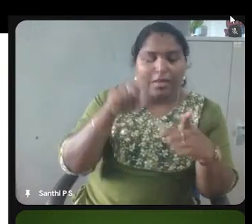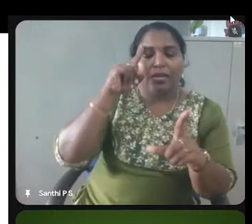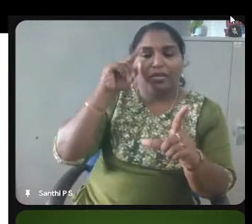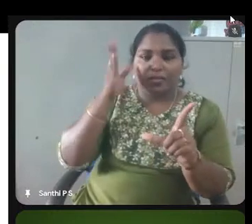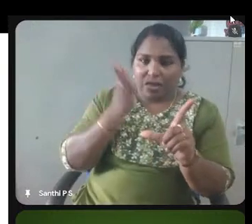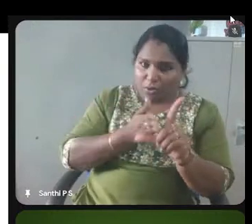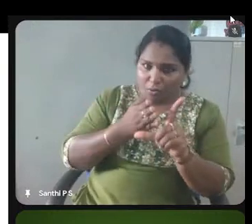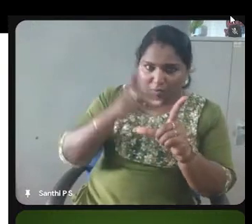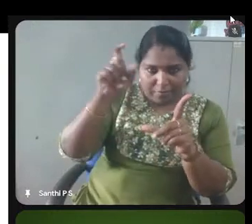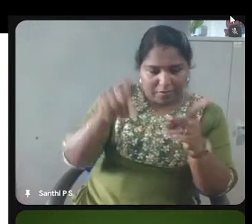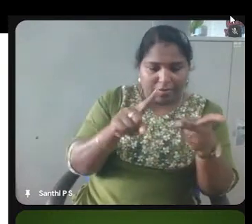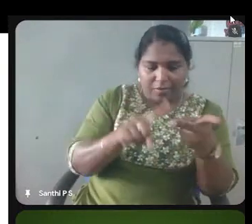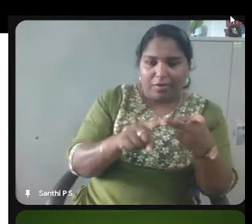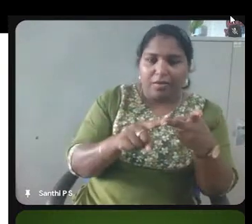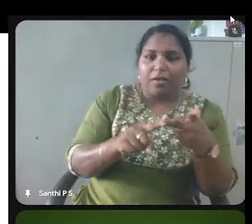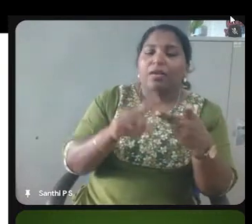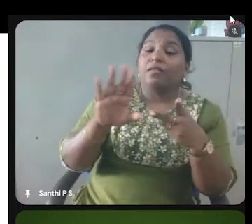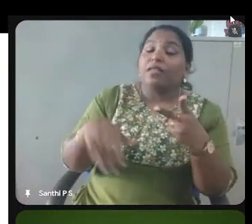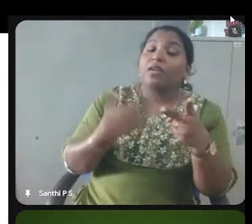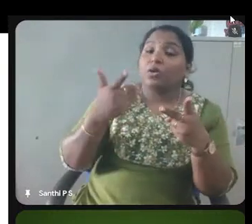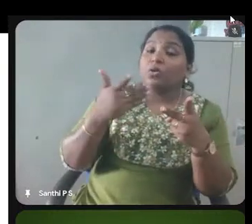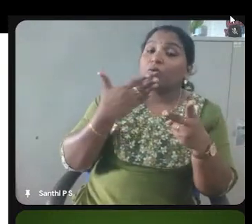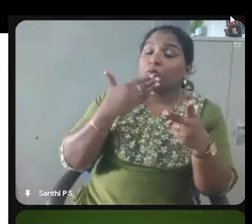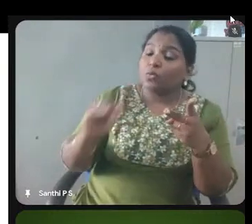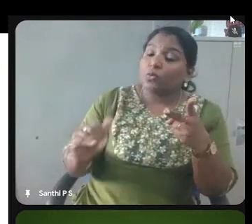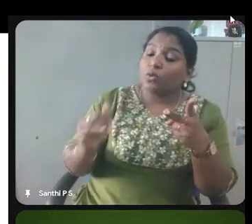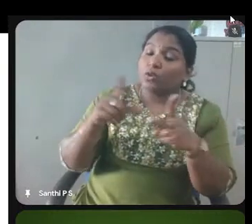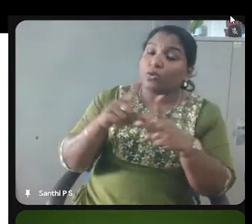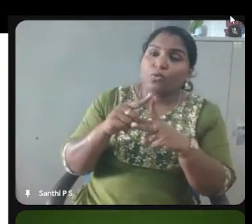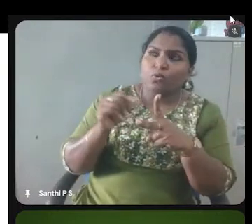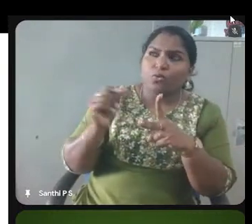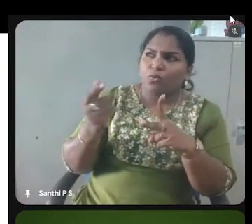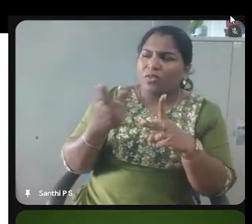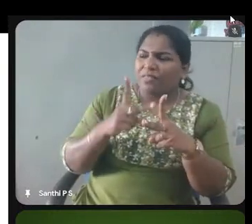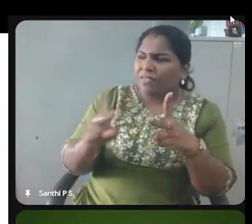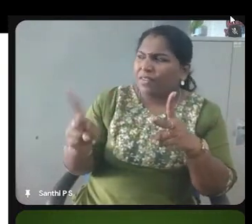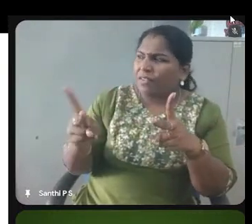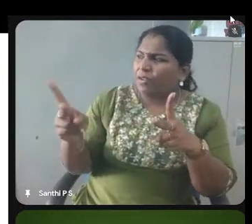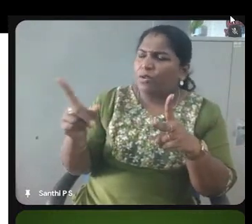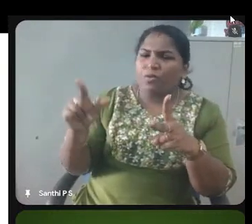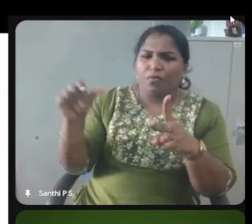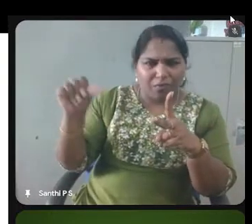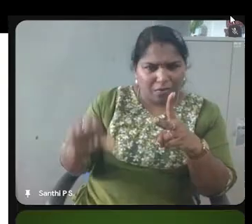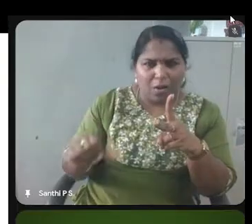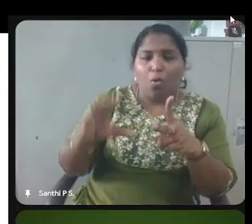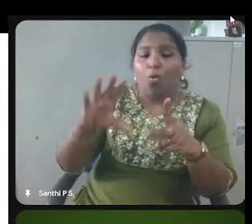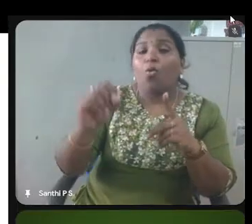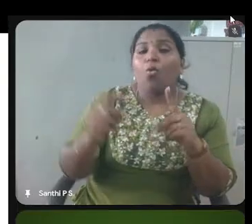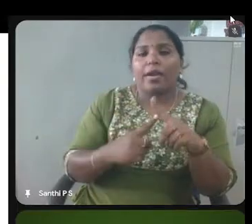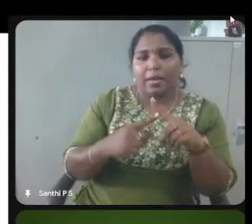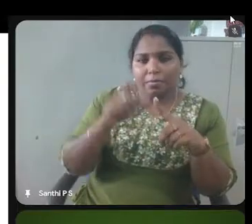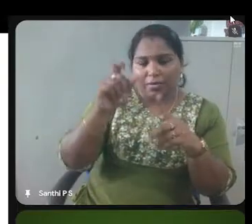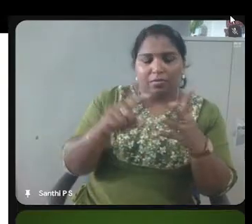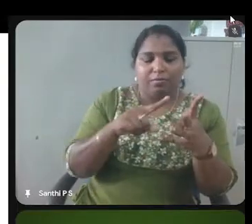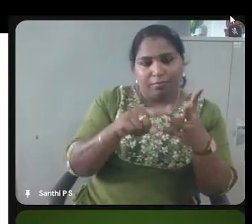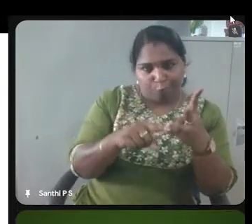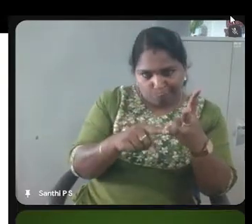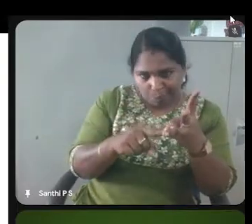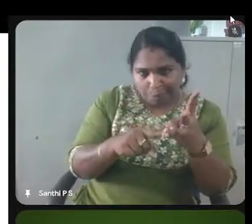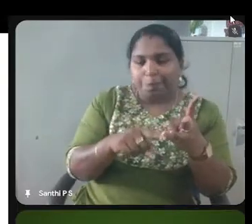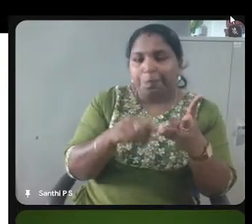വരുന്നത് കൊണ്ട് അത് വരും. പിന്നെ കുട്ടി ചെയ്യേണ്ട കാര്യങ്ങൾ ഒന്നും ചെയ്യാത്ത നമ്മുടെ ഓക്യുപേഷണൽ തെറപ്പിസ്റ്റും വരും. ഇവരെ കാണുമ്പോൾ തന്നെ വേറെ